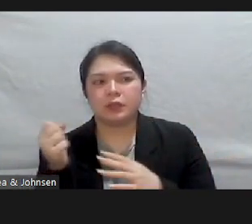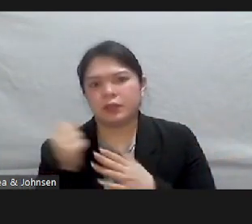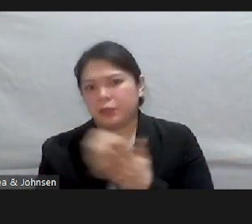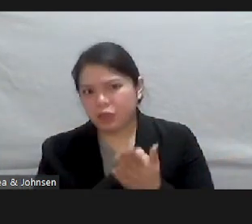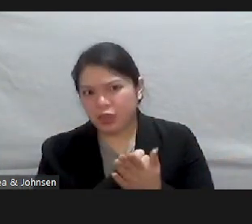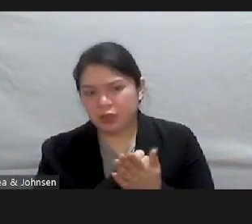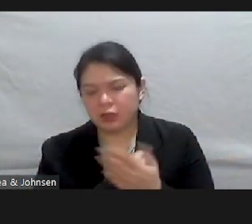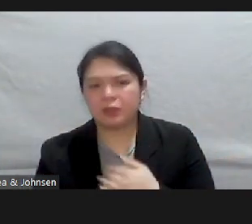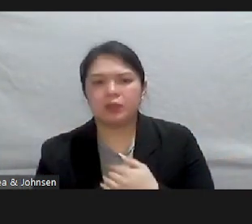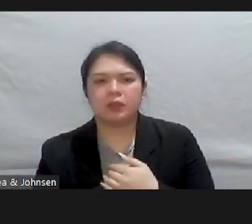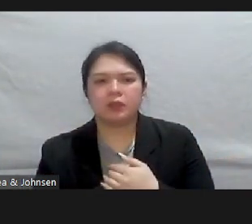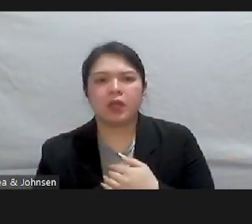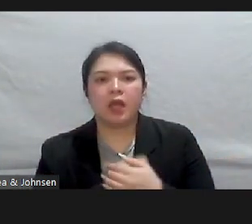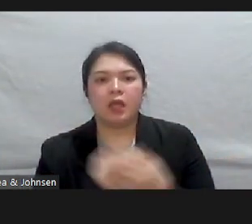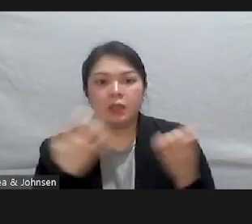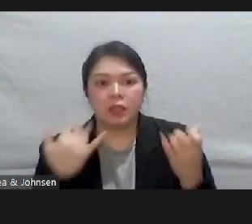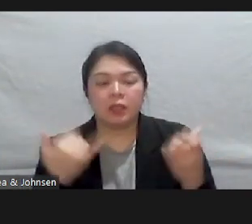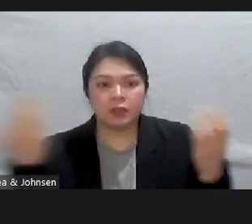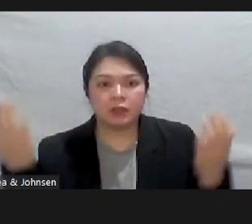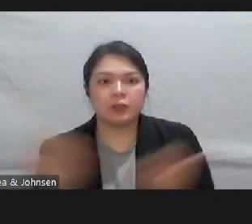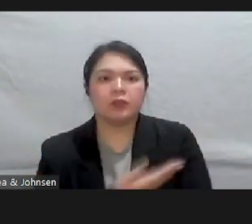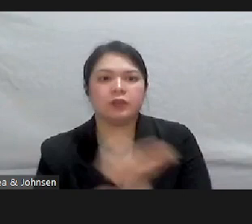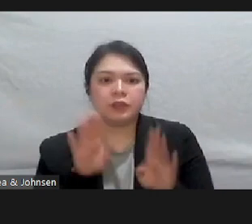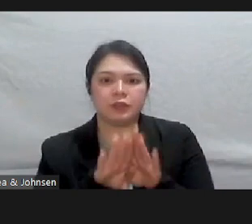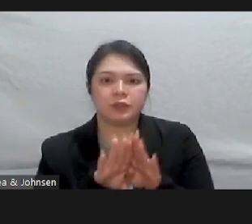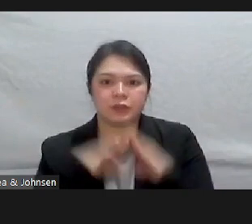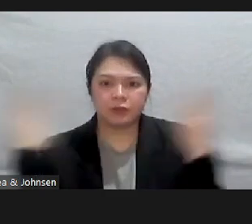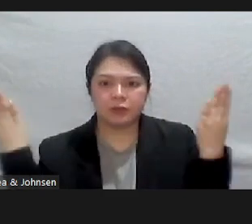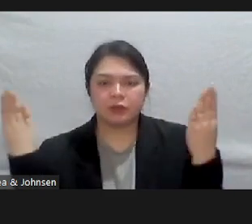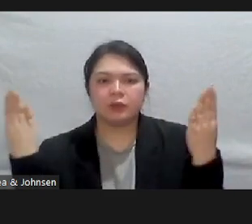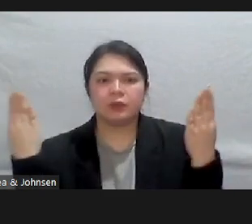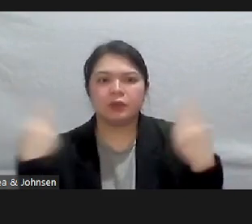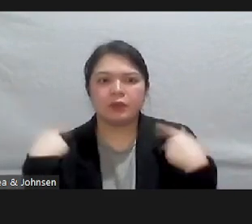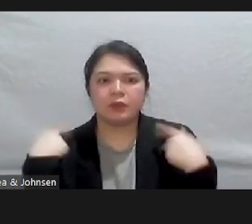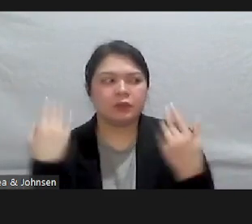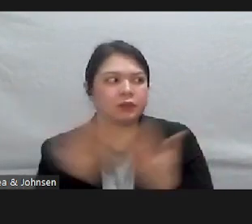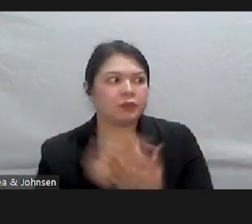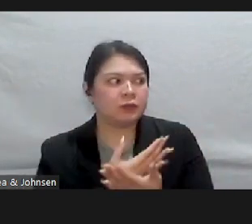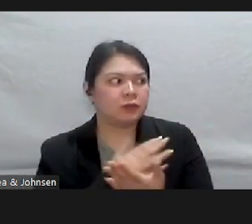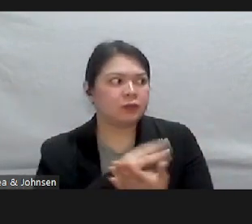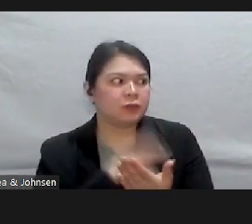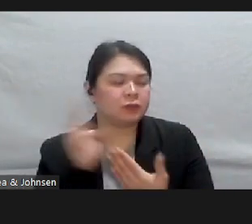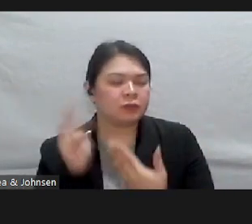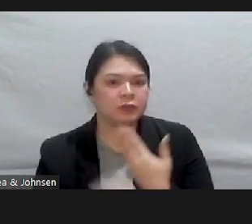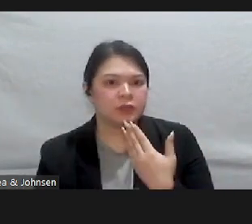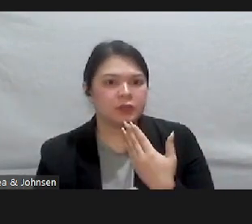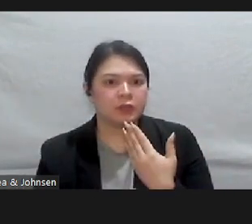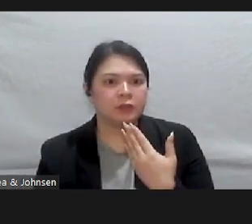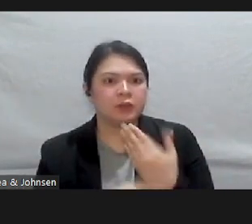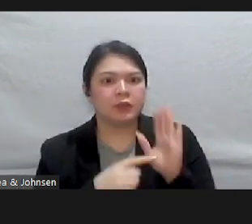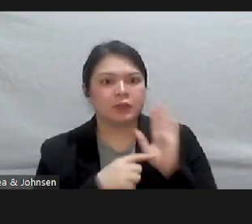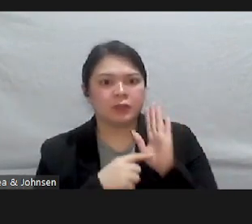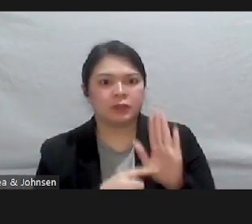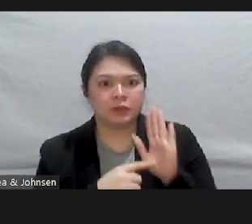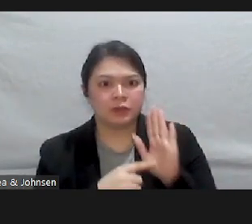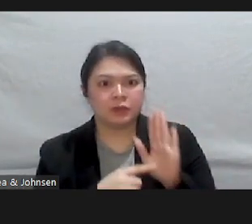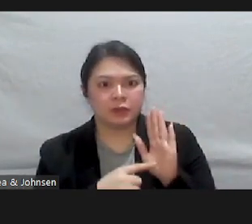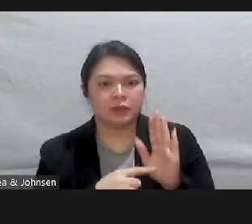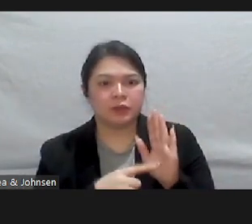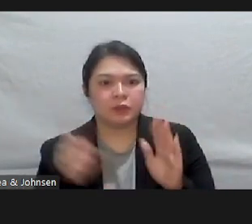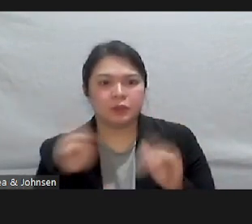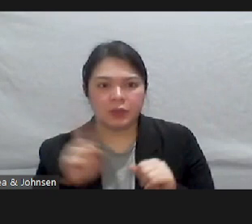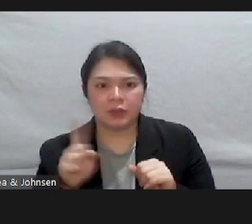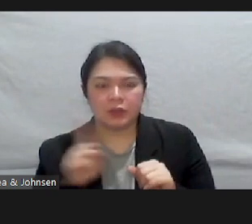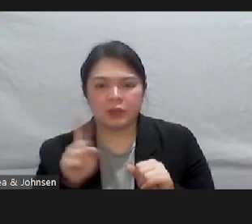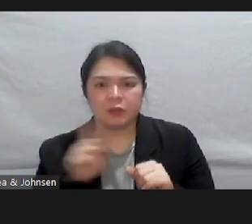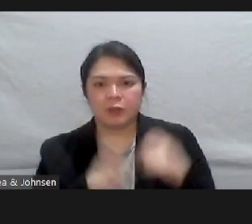At bagong launch kasi itong bagong revised curriculum, makikita pa natin ang mga implikasyon, no, ng